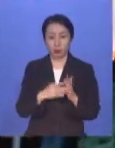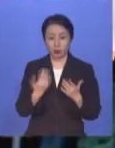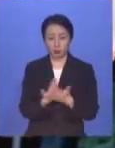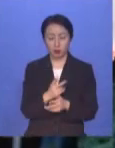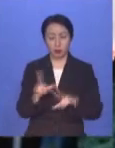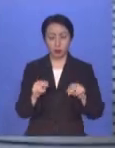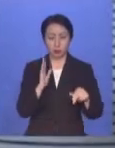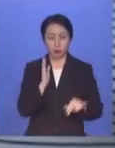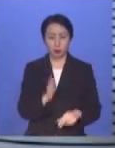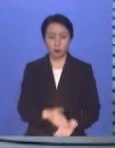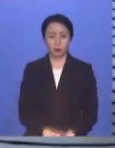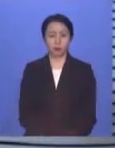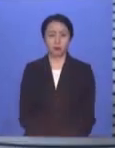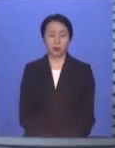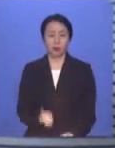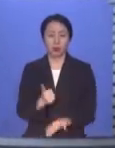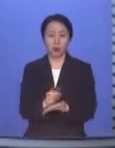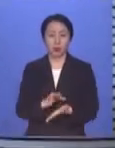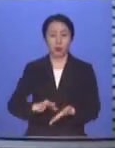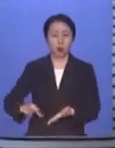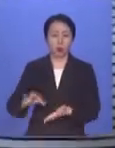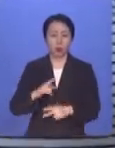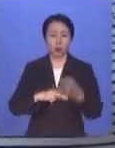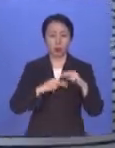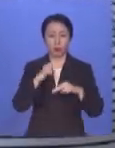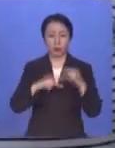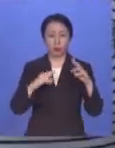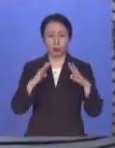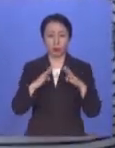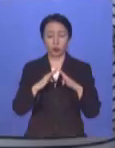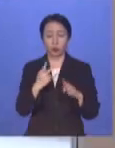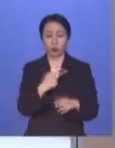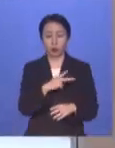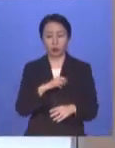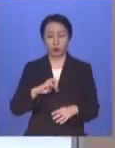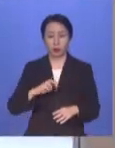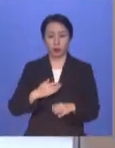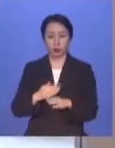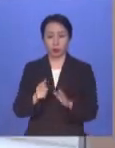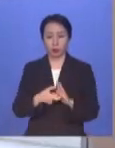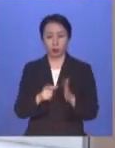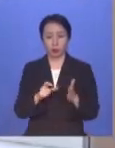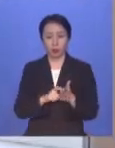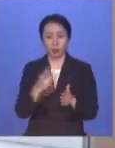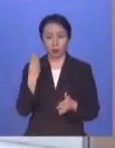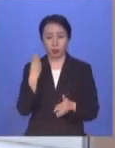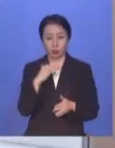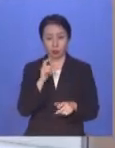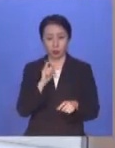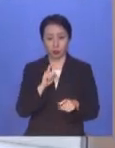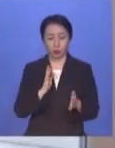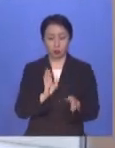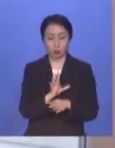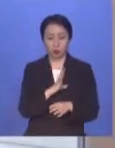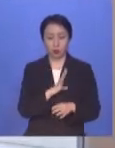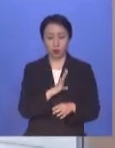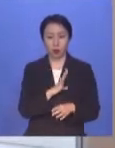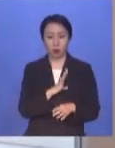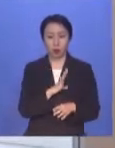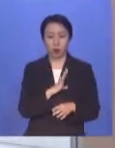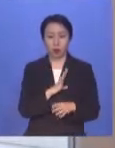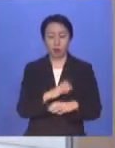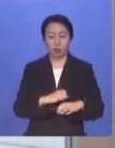береке кетпесін. Облыс әкімі салынған үйлерді аралап, бөлмелердің бөлінуі мен сапасына баға берді. Бөріктерін аспанға